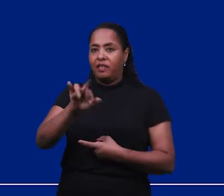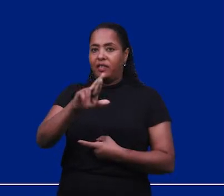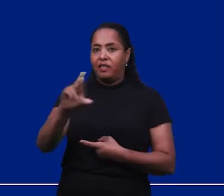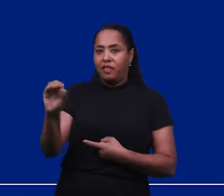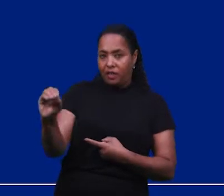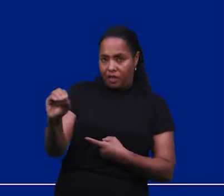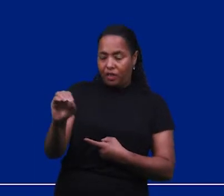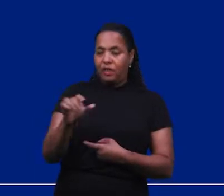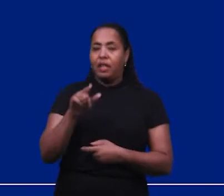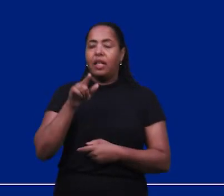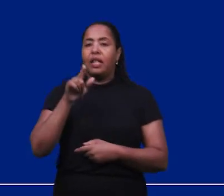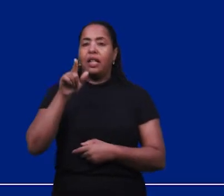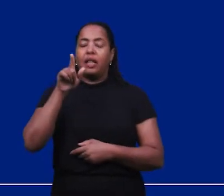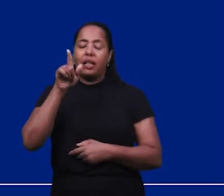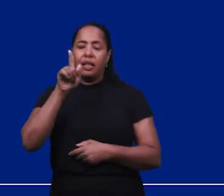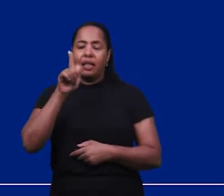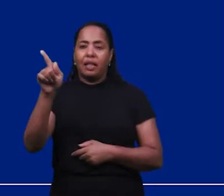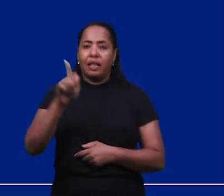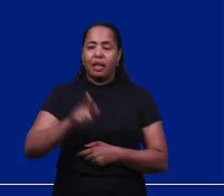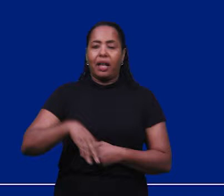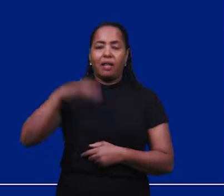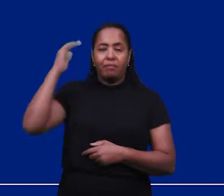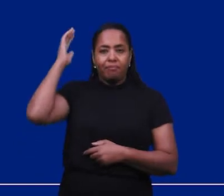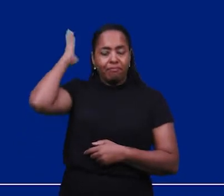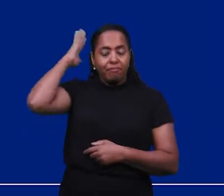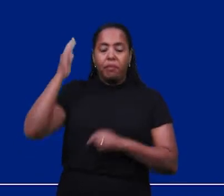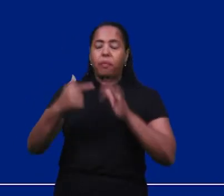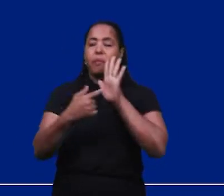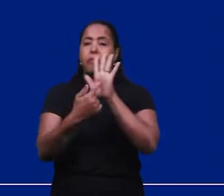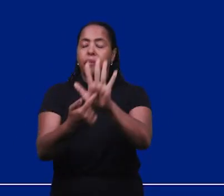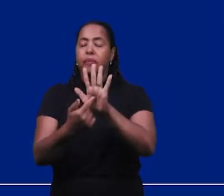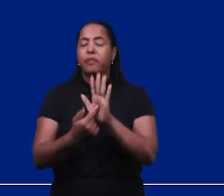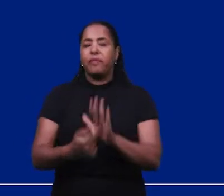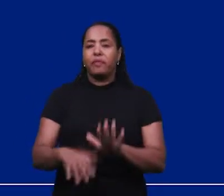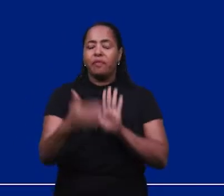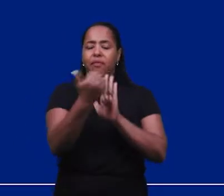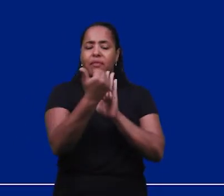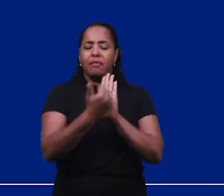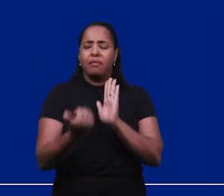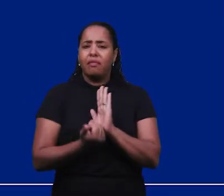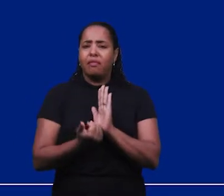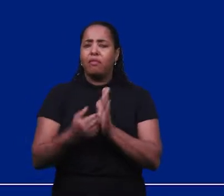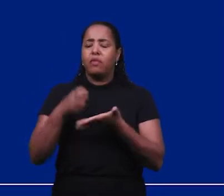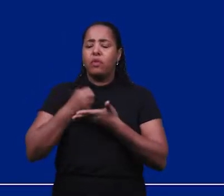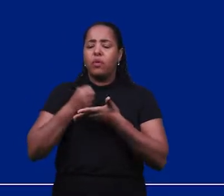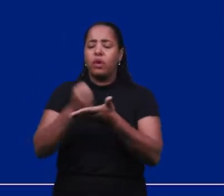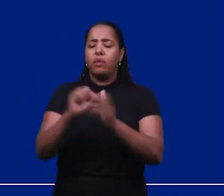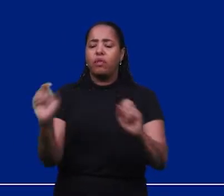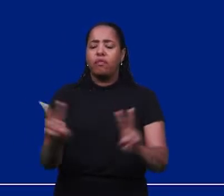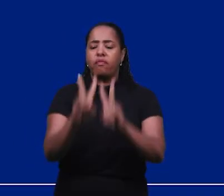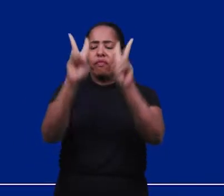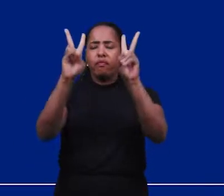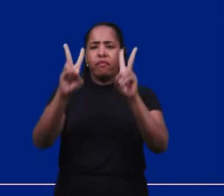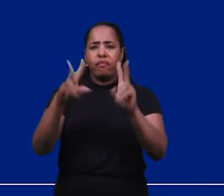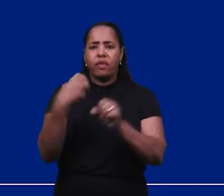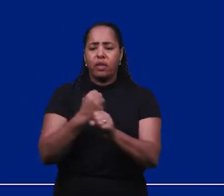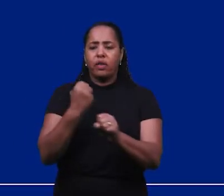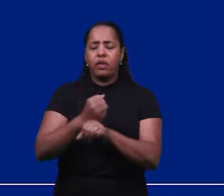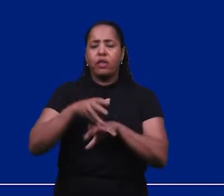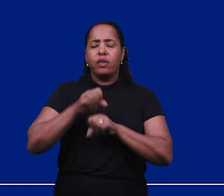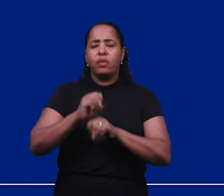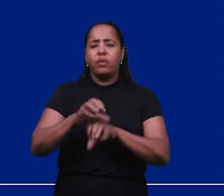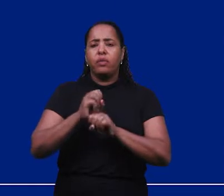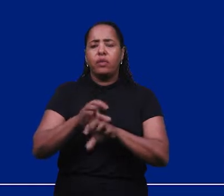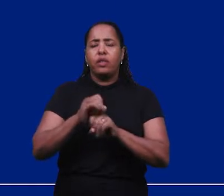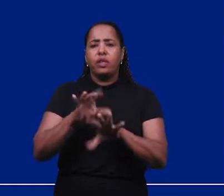Cardozo, il est de Mahaba, dans l'état du Para. Il dit, la formation est une ressource de plus de la valeur de cette œuvre. Les ressources